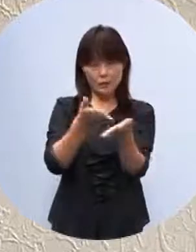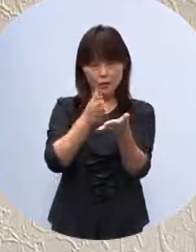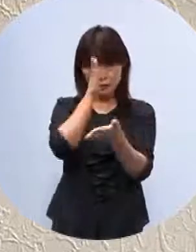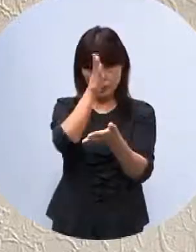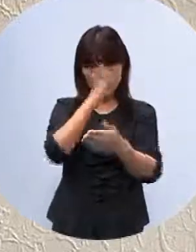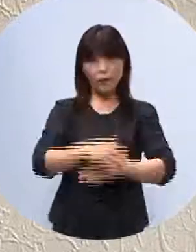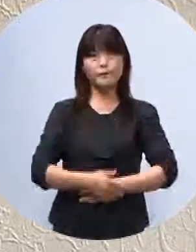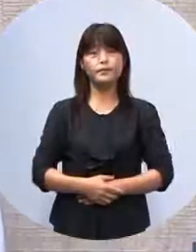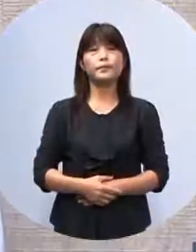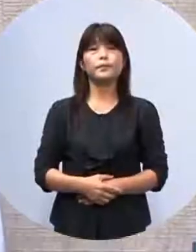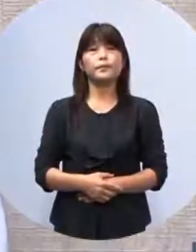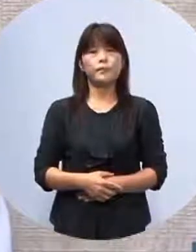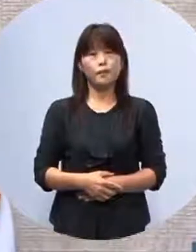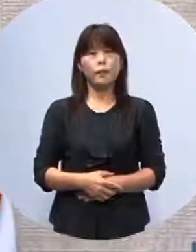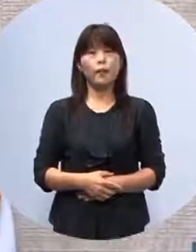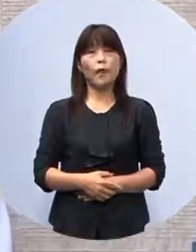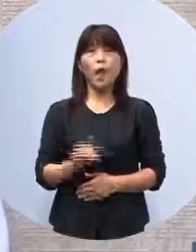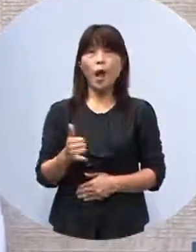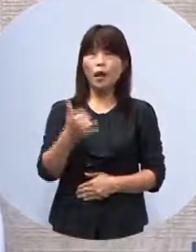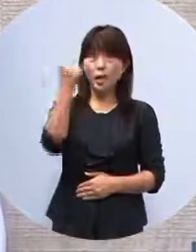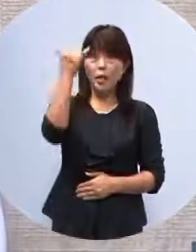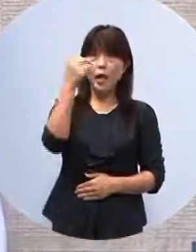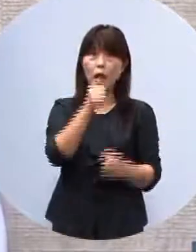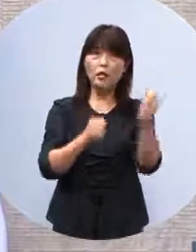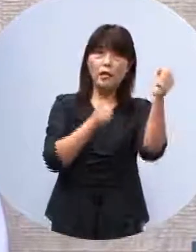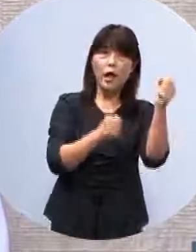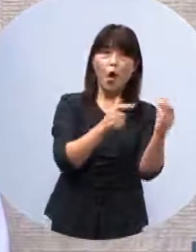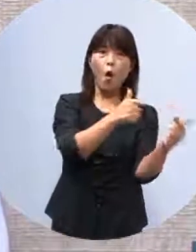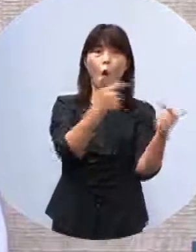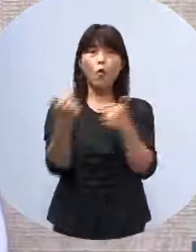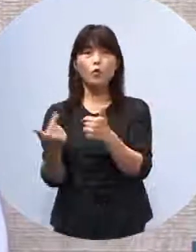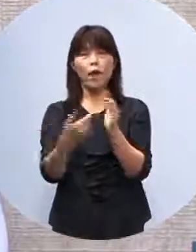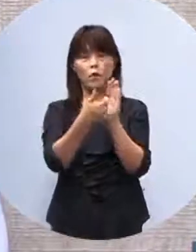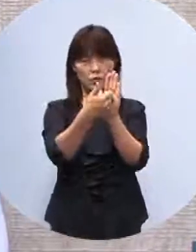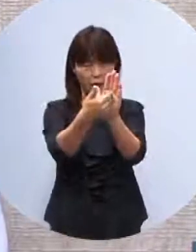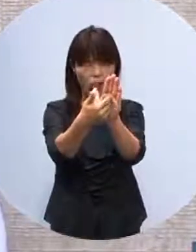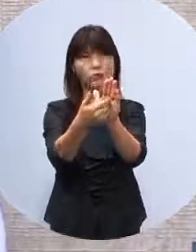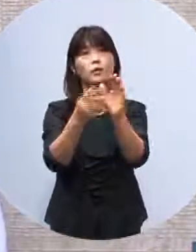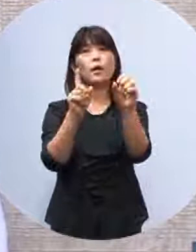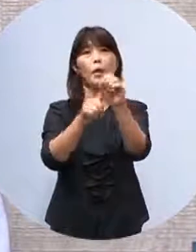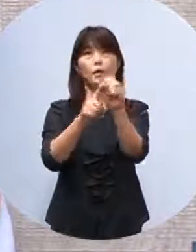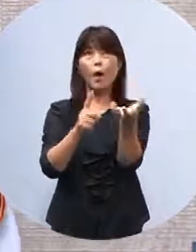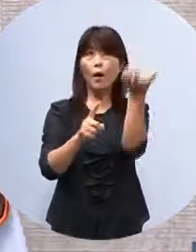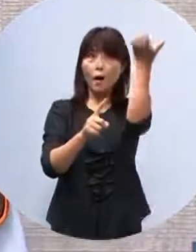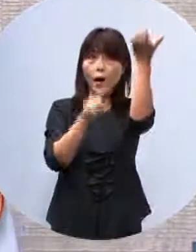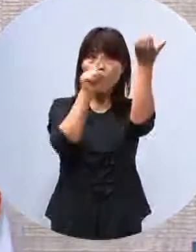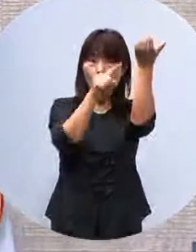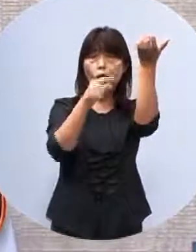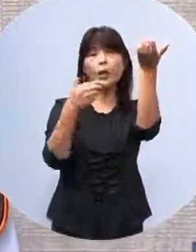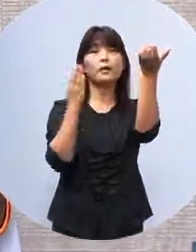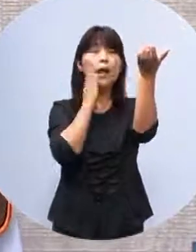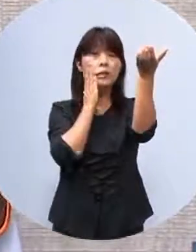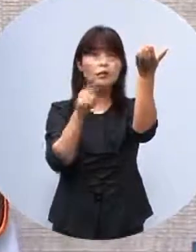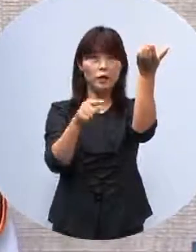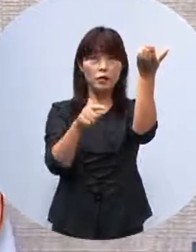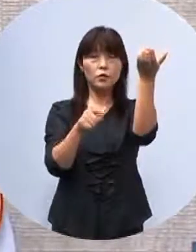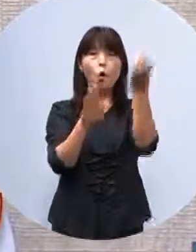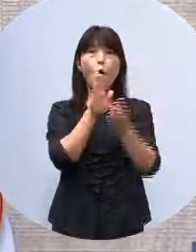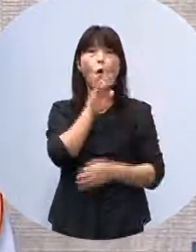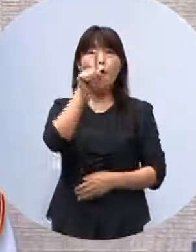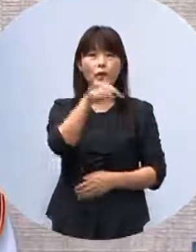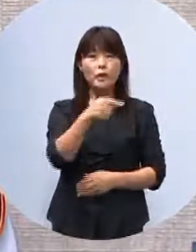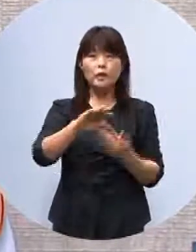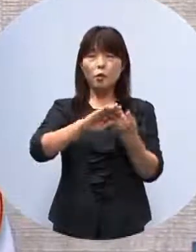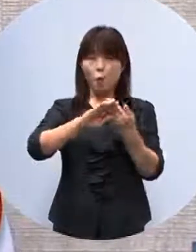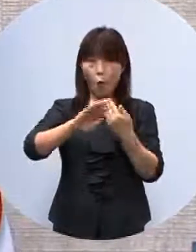説明してください。 はい、火災からの逃げ遅れを防ぐためには警報器の設置が欠かせません。本人だけで